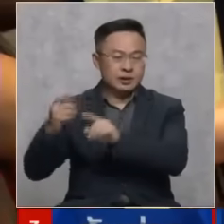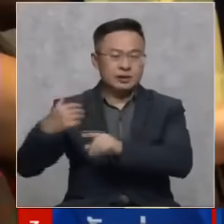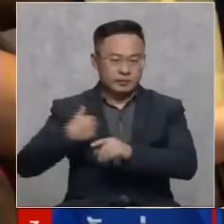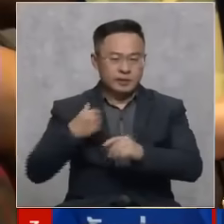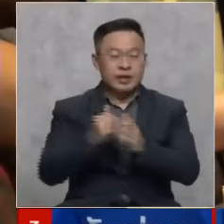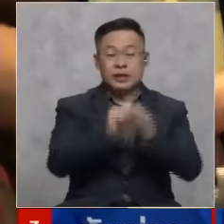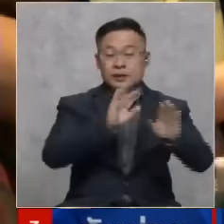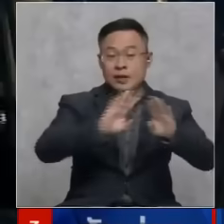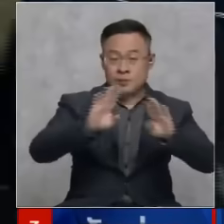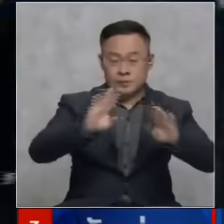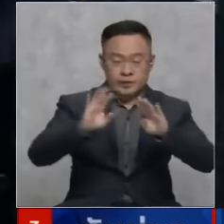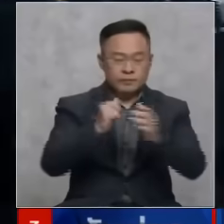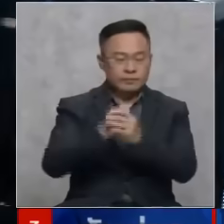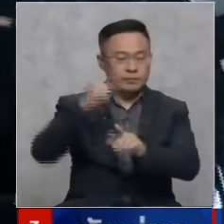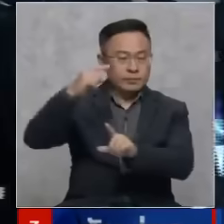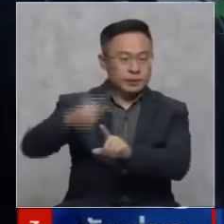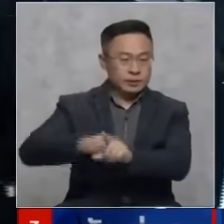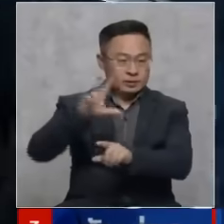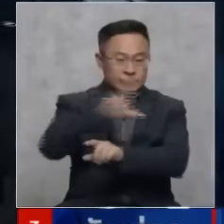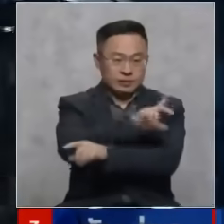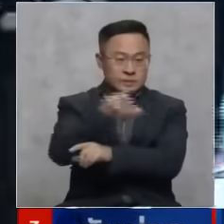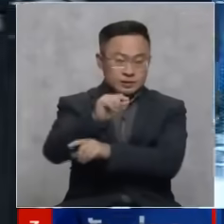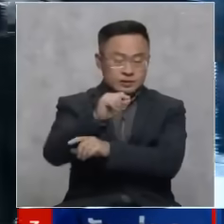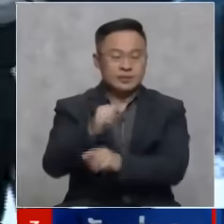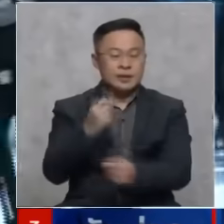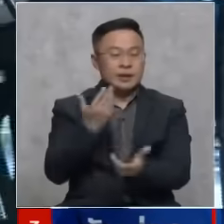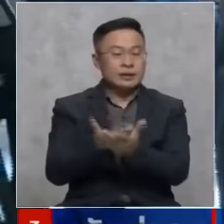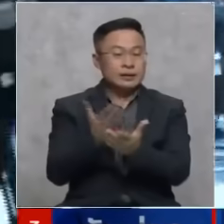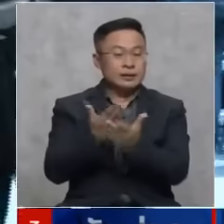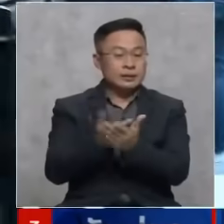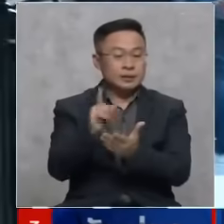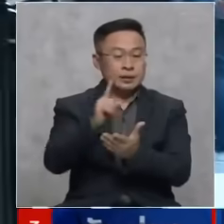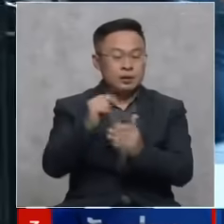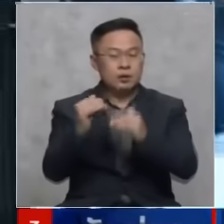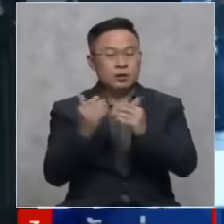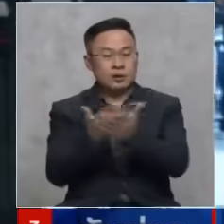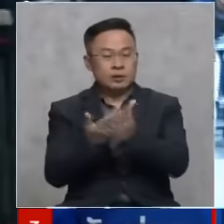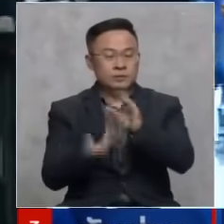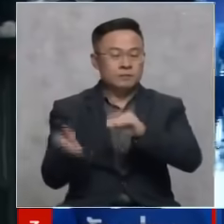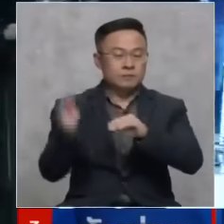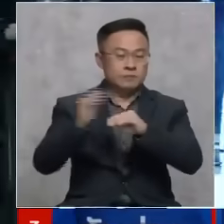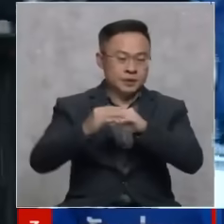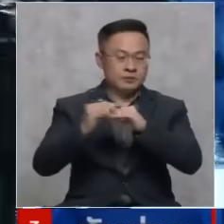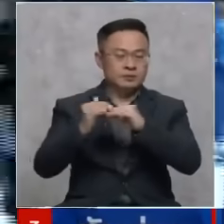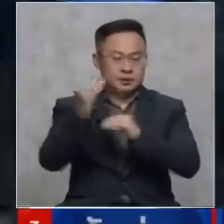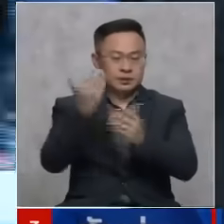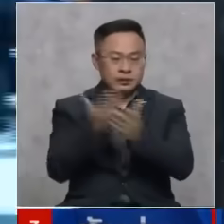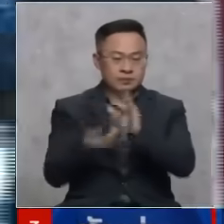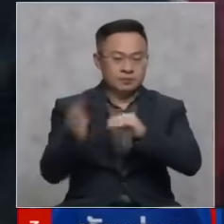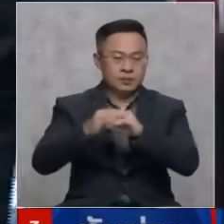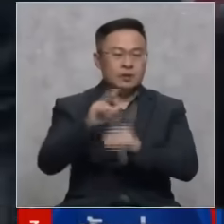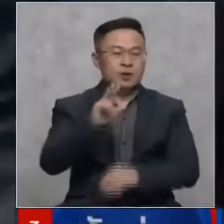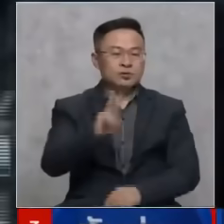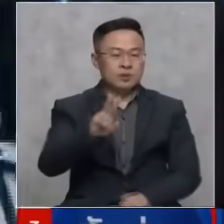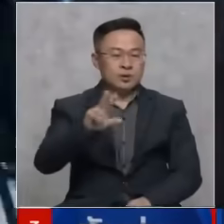ส.เมื่อ20มีนาคม66ค่ะปรากฏว่าพลตำรวจเอกเสรีพิสุทธิ์นั้นมีทรัพย์สินเพิ่มขึ้น